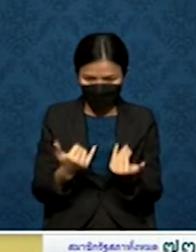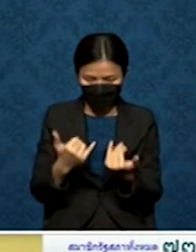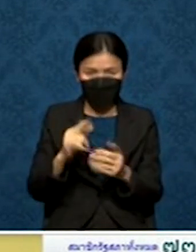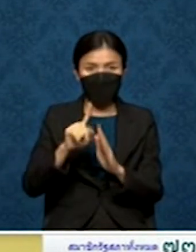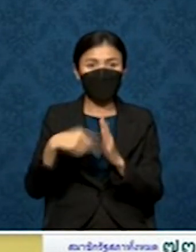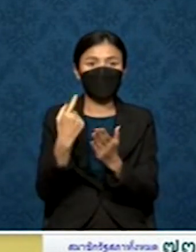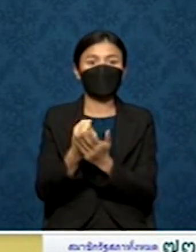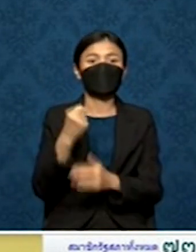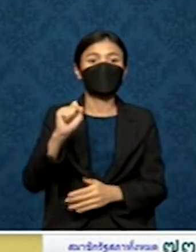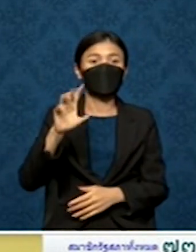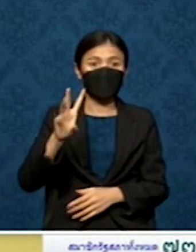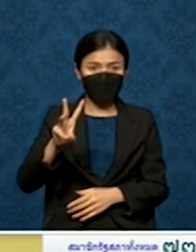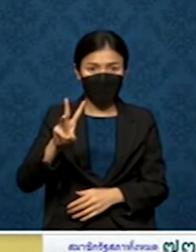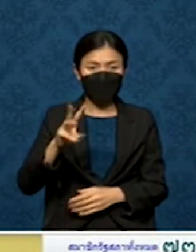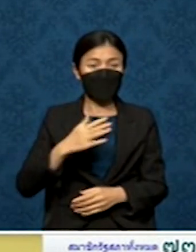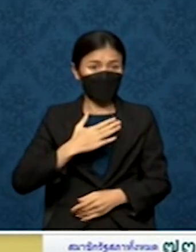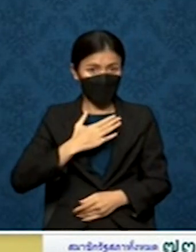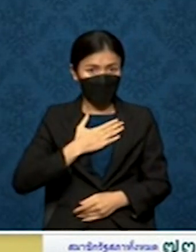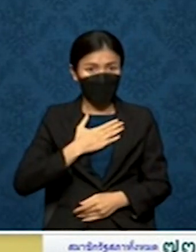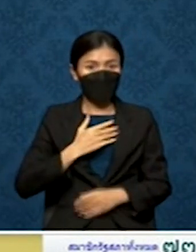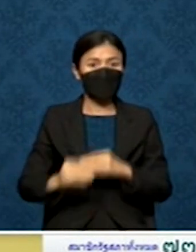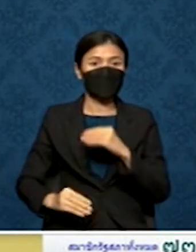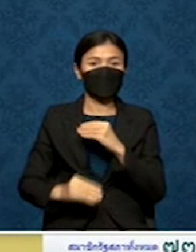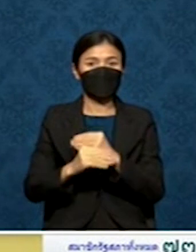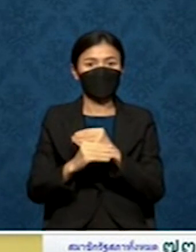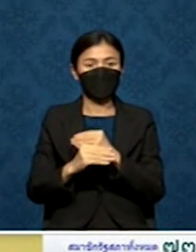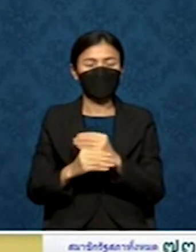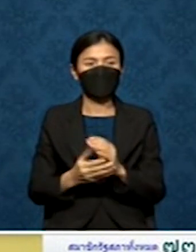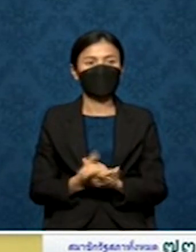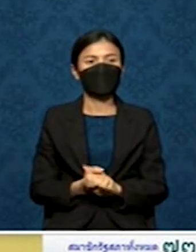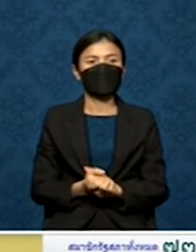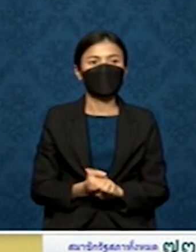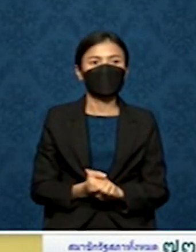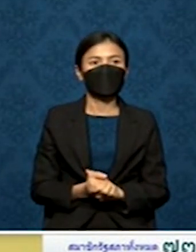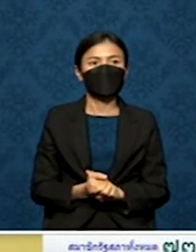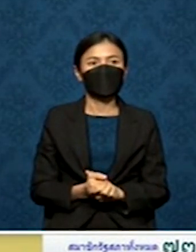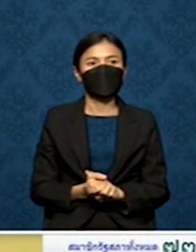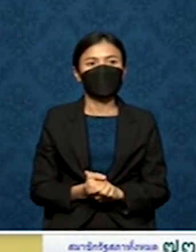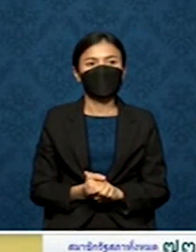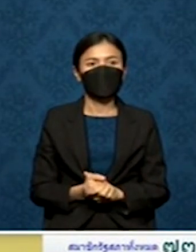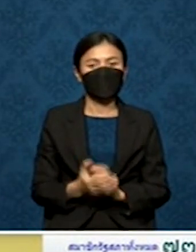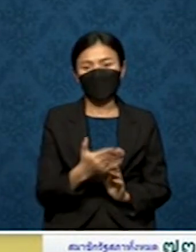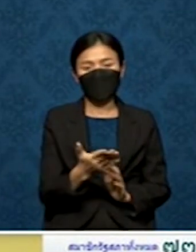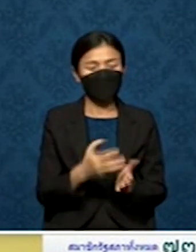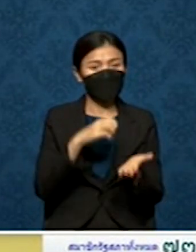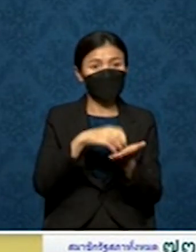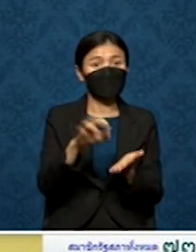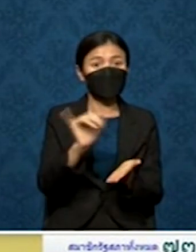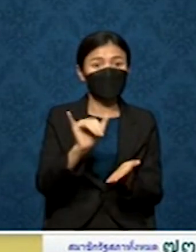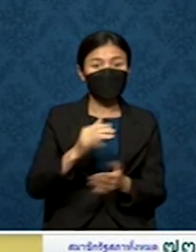ผมก็จะขอพูดเสริมในสิ่งที่เพื่อนสมาชิกยังไม่พูด